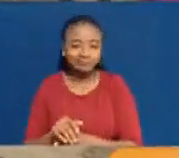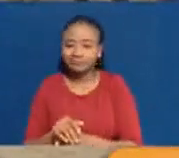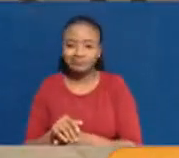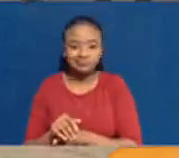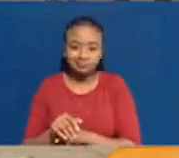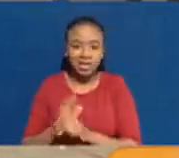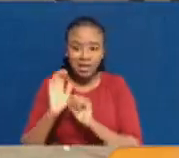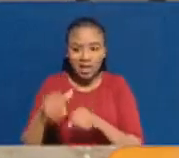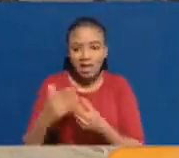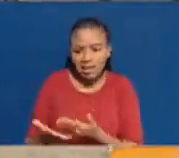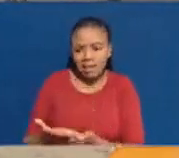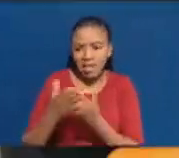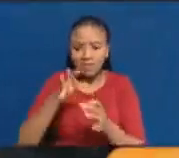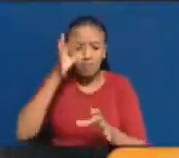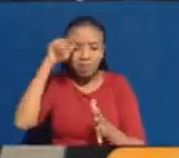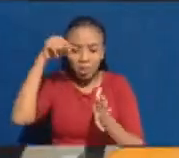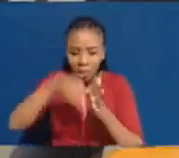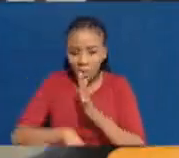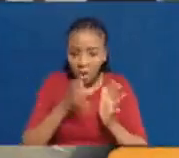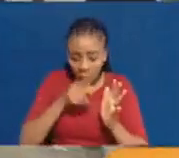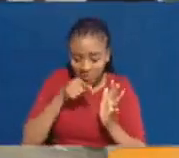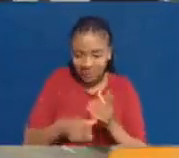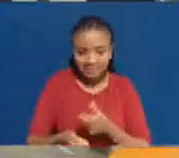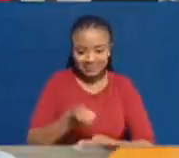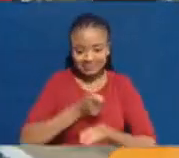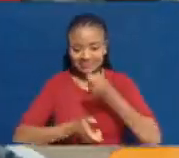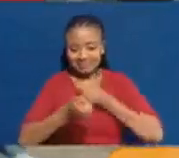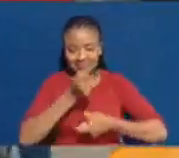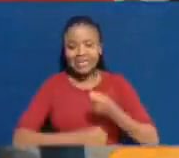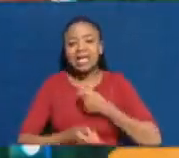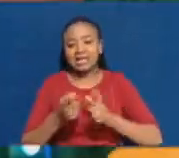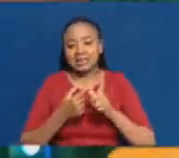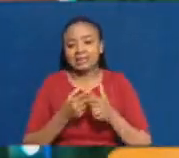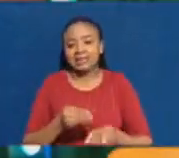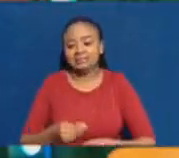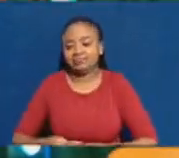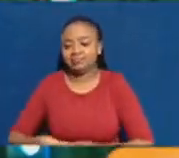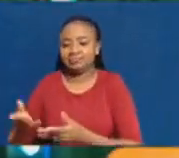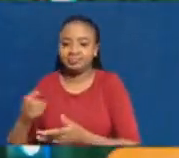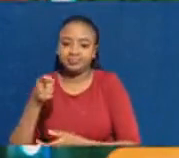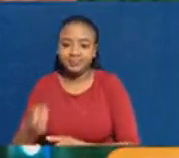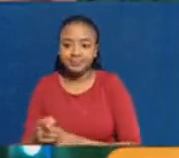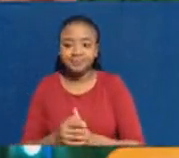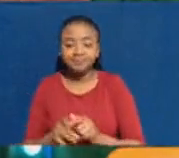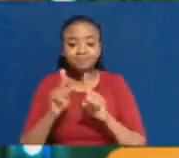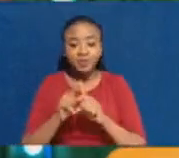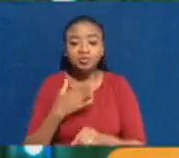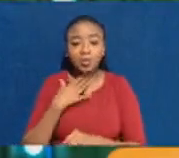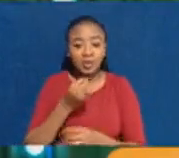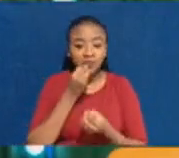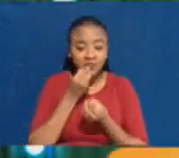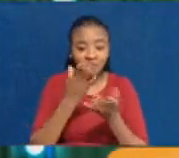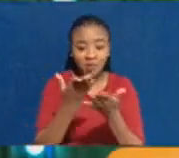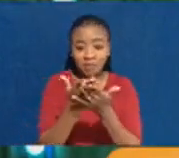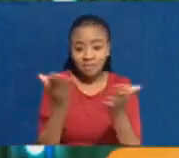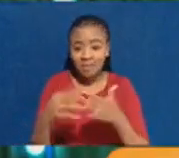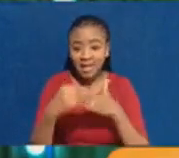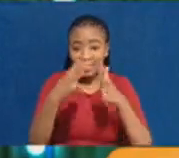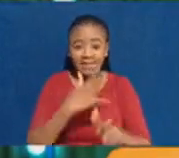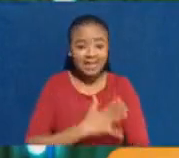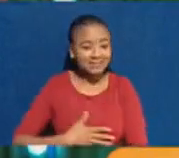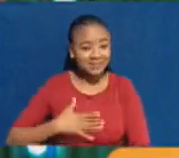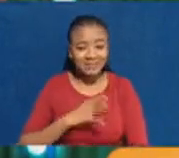kunyunyizia mashamba yao pamoja na matumizi ya manyumbani na kwa mifugo yao. Mimi nataka niwaulize viongozi hapa, tunataka